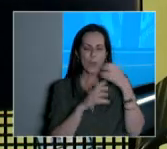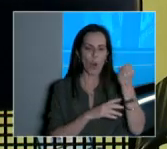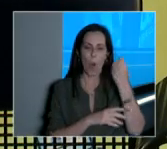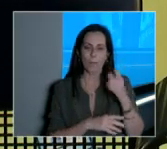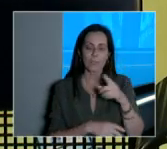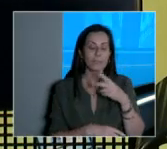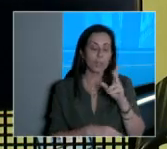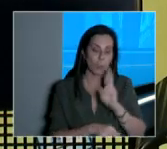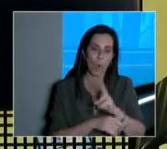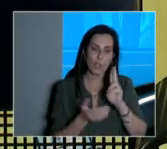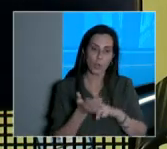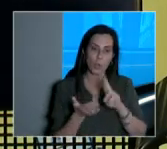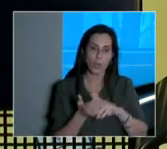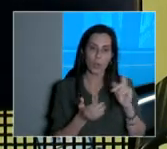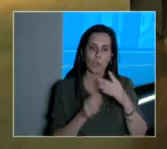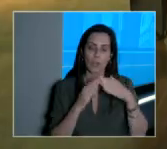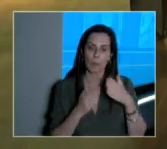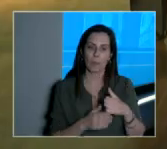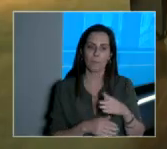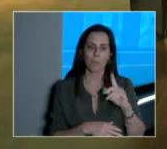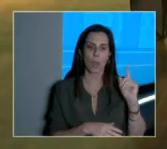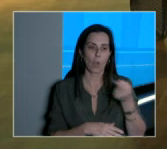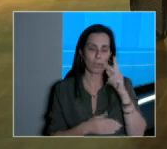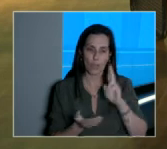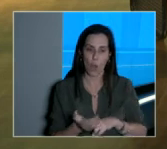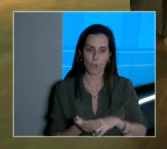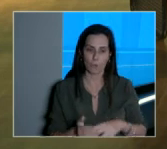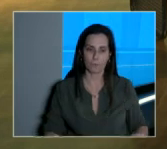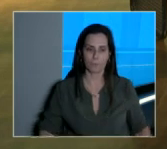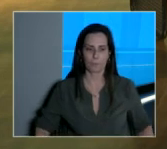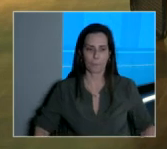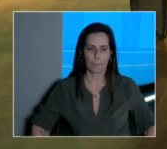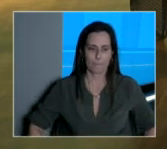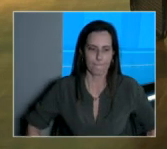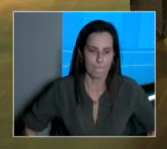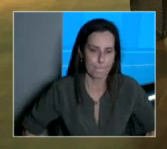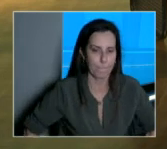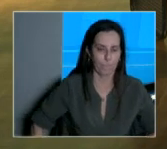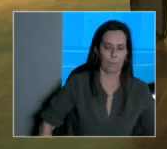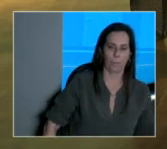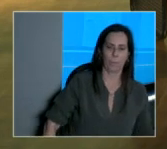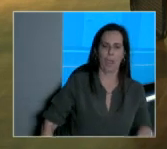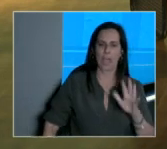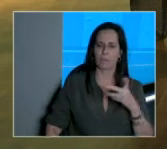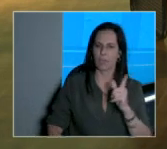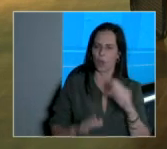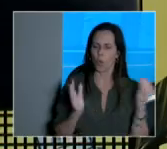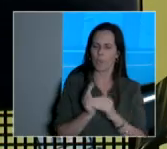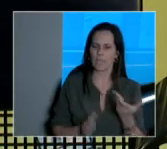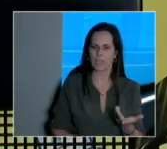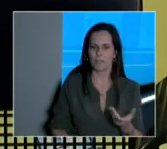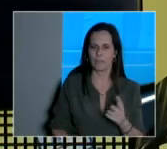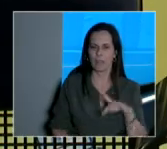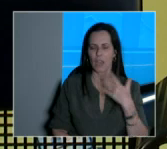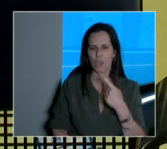זה יבטיח זכויות לכל מי שגר כאן. לכולם יש זכויות. במדינת ישראל, אז למה אתה לא מעגן אותם בחוק הלאום? אתה